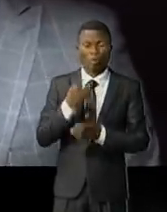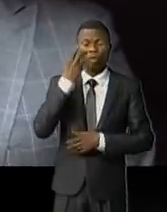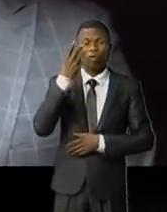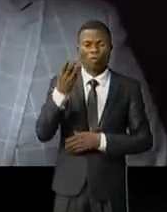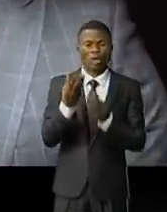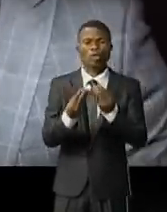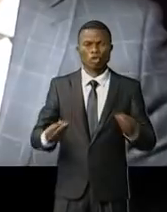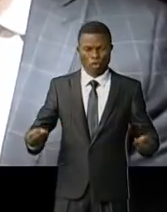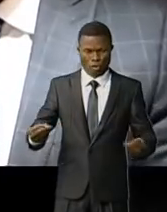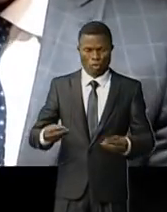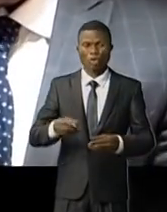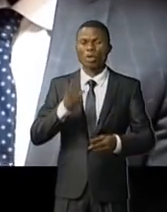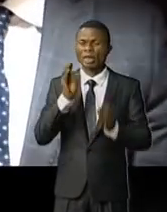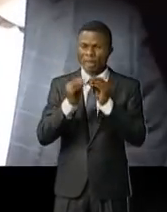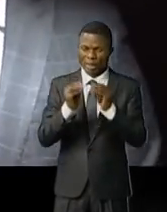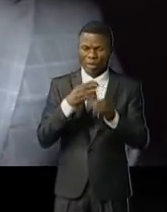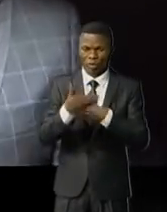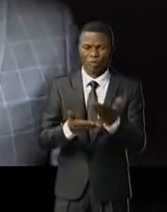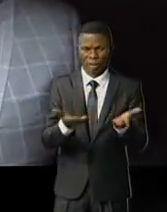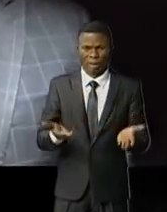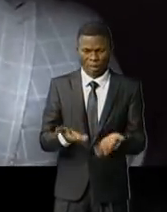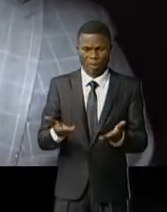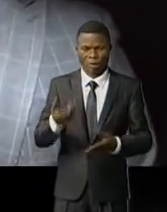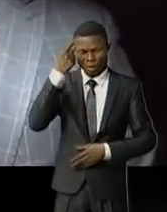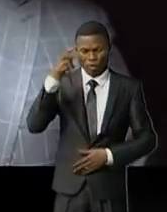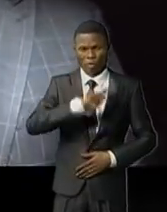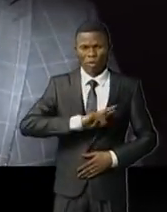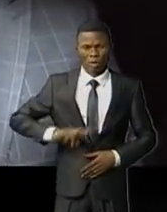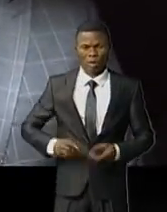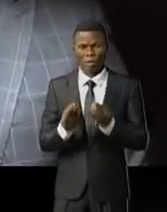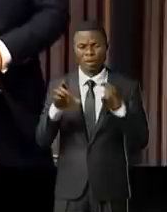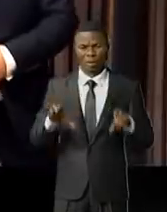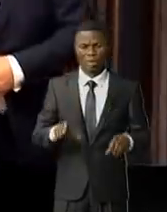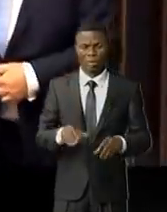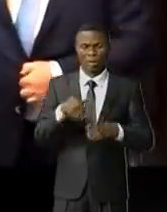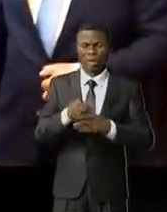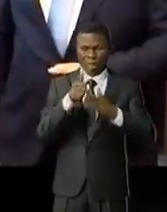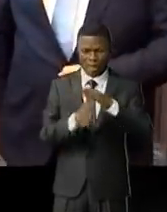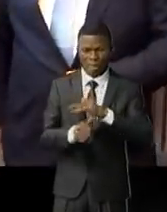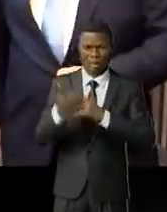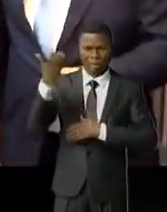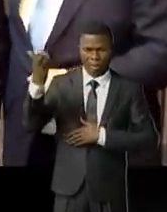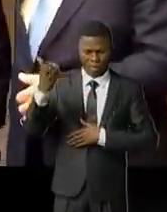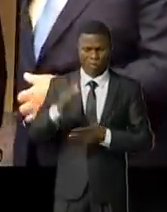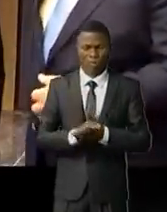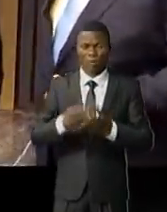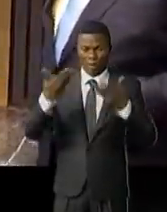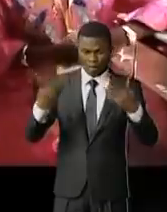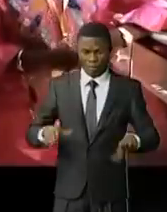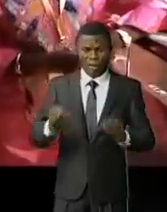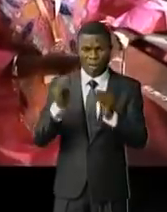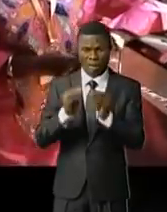fruits de tout ce qu'on est en train de faire en République démocratique du Congo en secret. Au sortir des audiences,